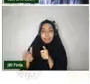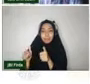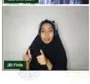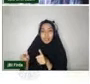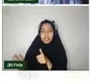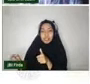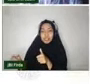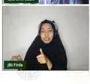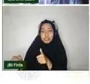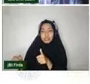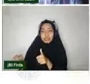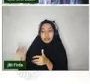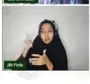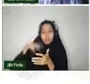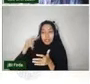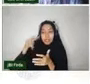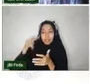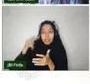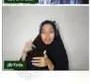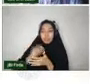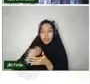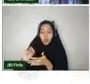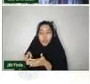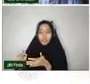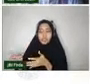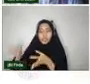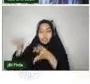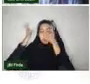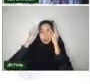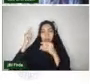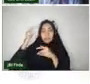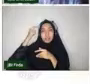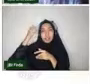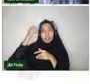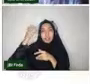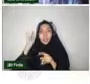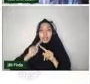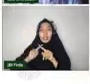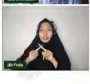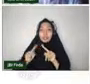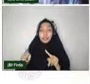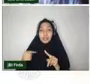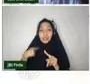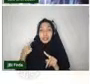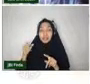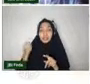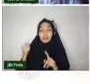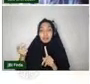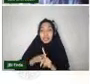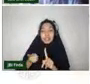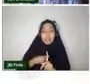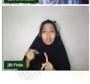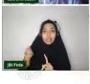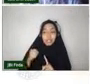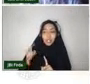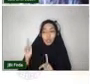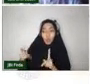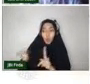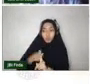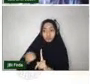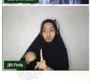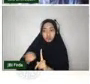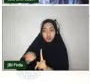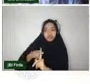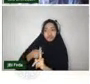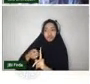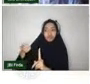bisa membaca, bisa menulis, dan bisa menguasai apa yang diajarkan. Namun kami juga tidak bisa memaksa, kalau kami terlalu memaksa membuat si anak juga jadi